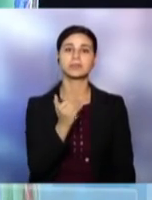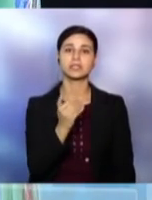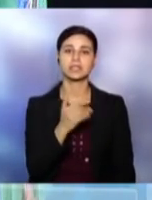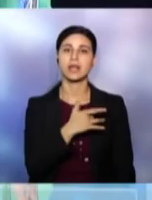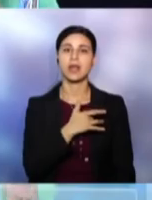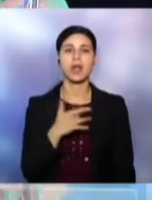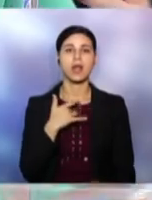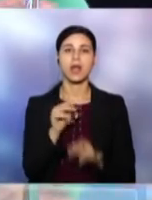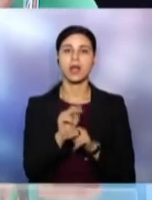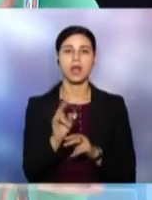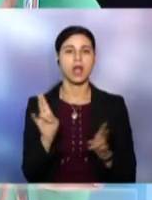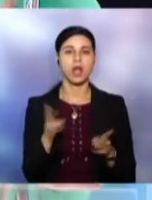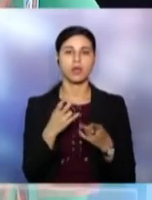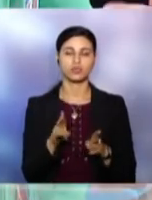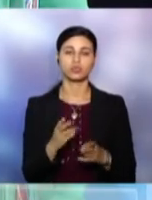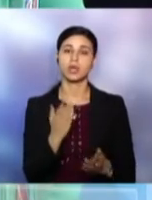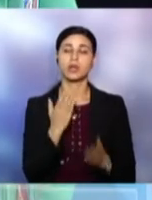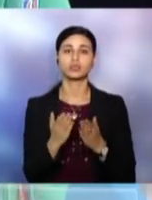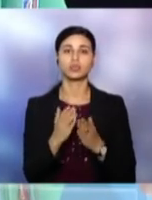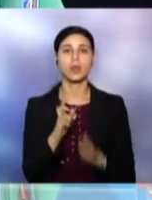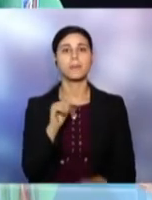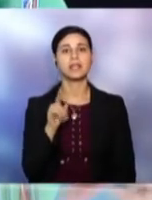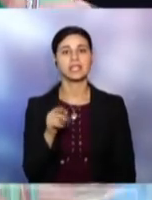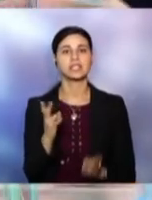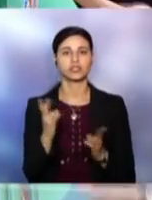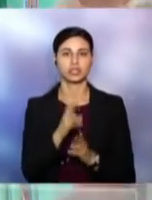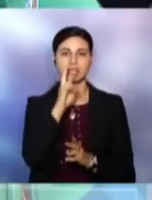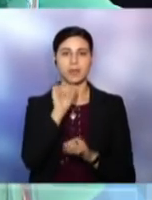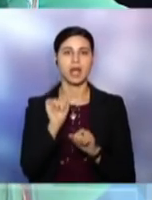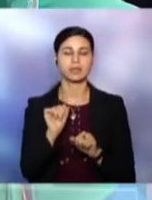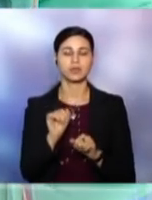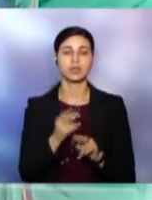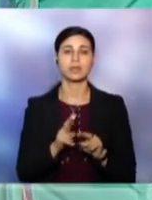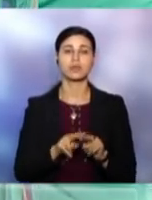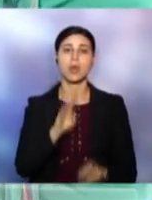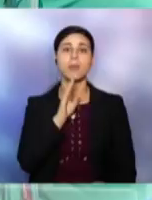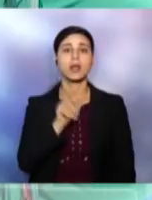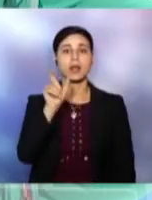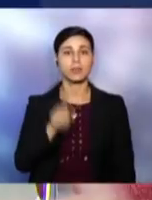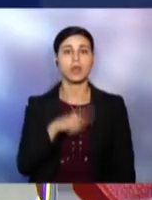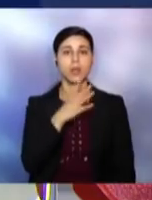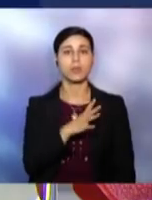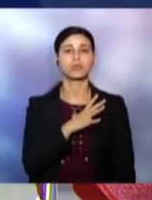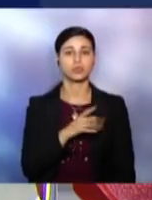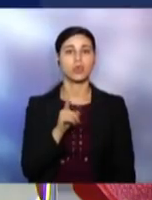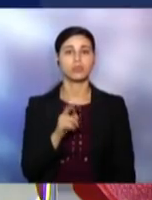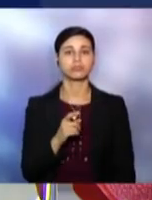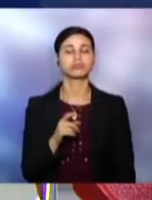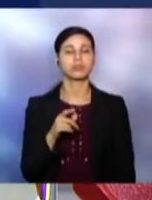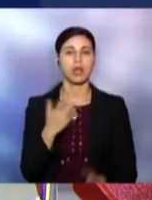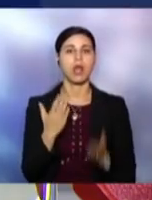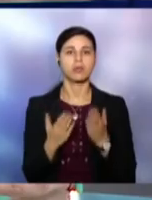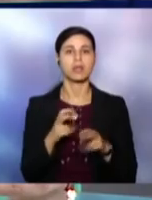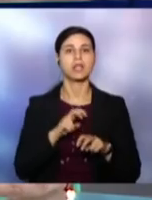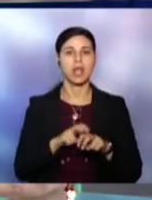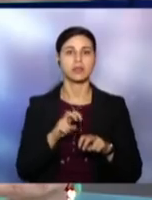არ ჭირდება, თუ ეს არის ბაქტერიული გენეზის და მას ანტიბიოტიკი ჭირდება. ახან ქალბატონს მაინც დაუნიშნეს ანტიბიოტიკი, ვივარაუდოთ რომ ალბათ